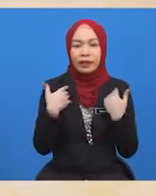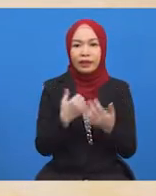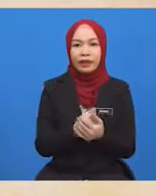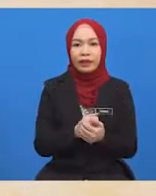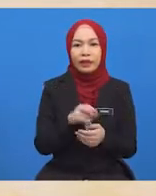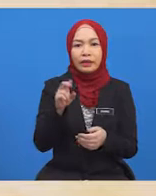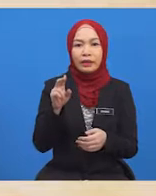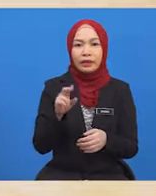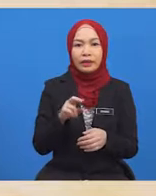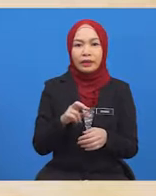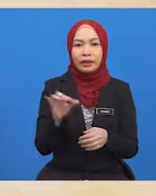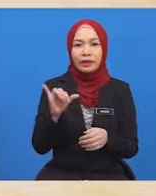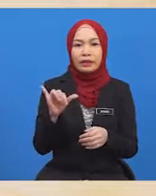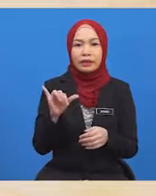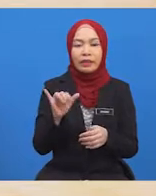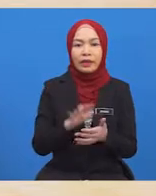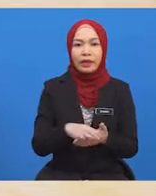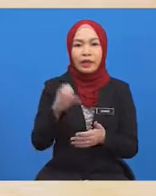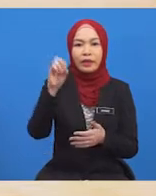ialah GHJ.